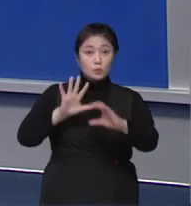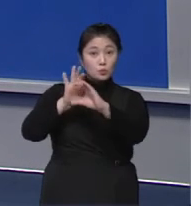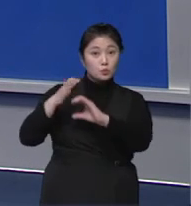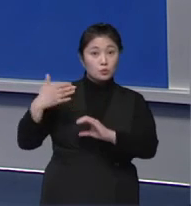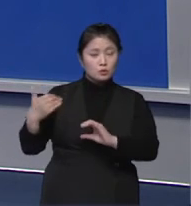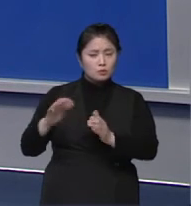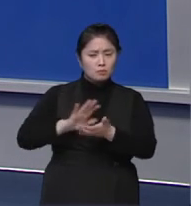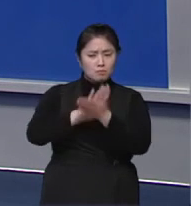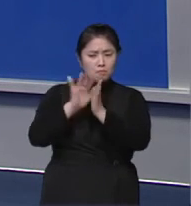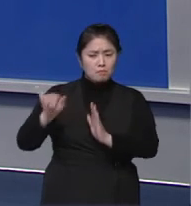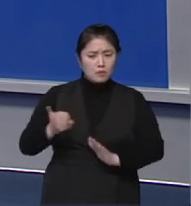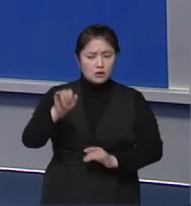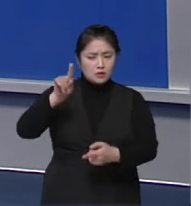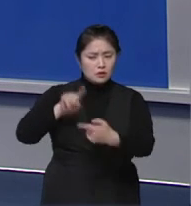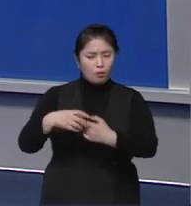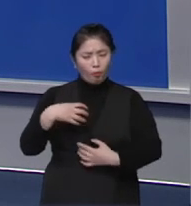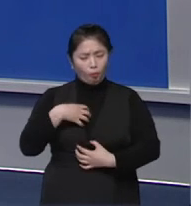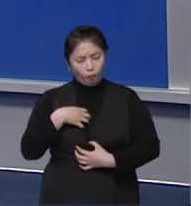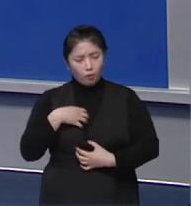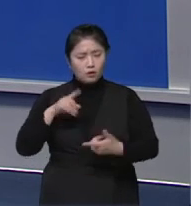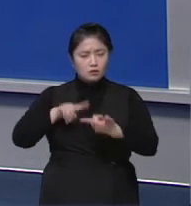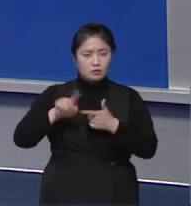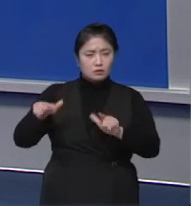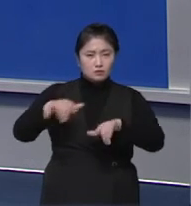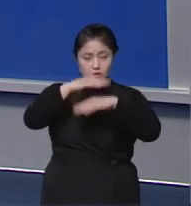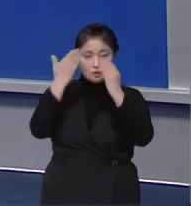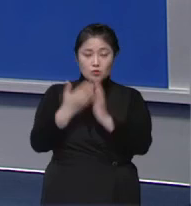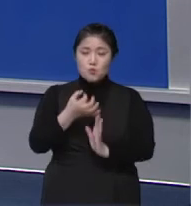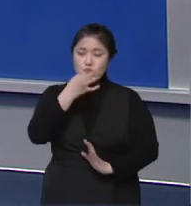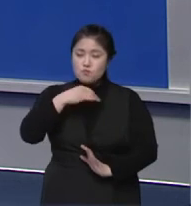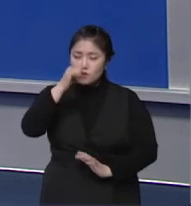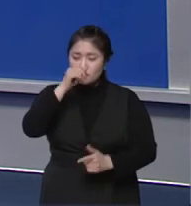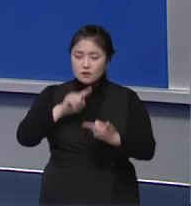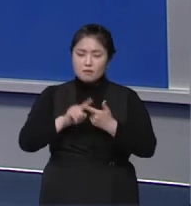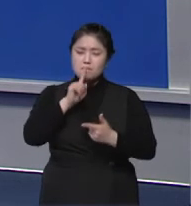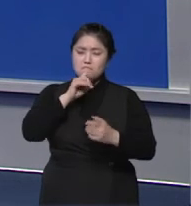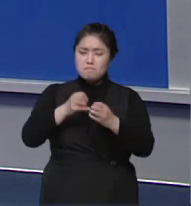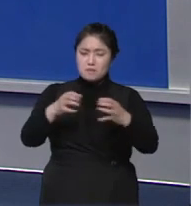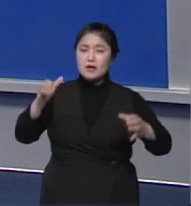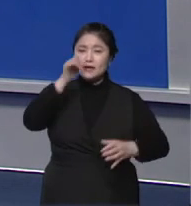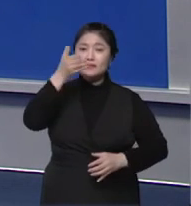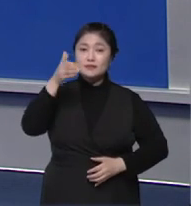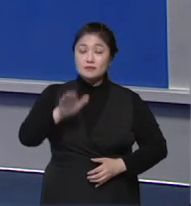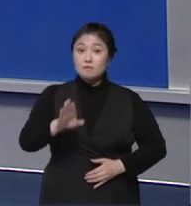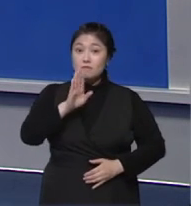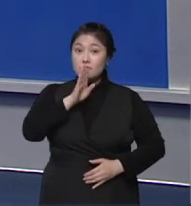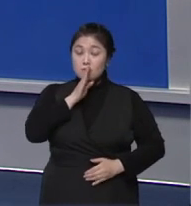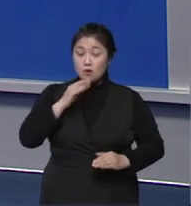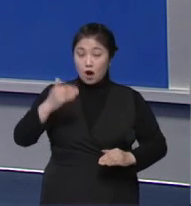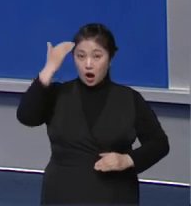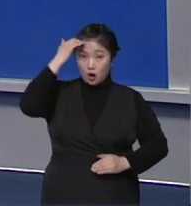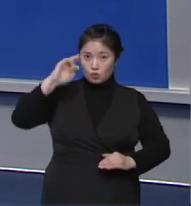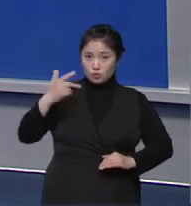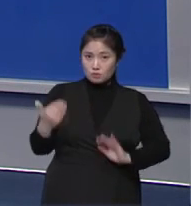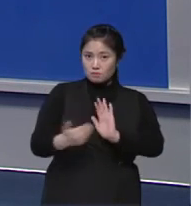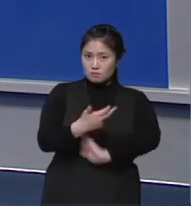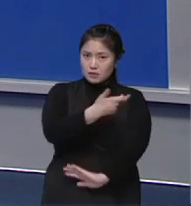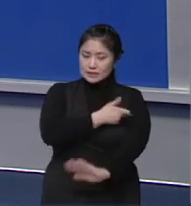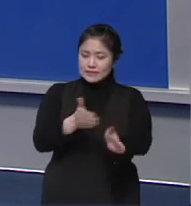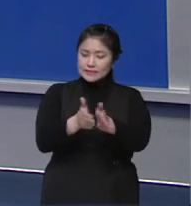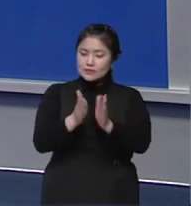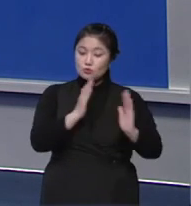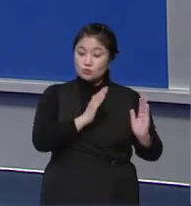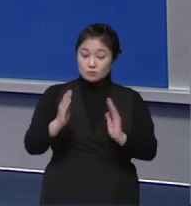코로나 7 연 이 바이러스에 대한 우려와 일부 백신 효능에 대한 논란이 있지만 본격적으로 국내에서도 백신접종